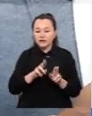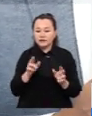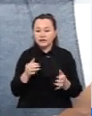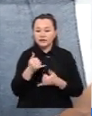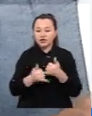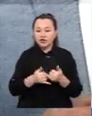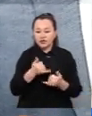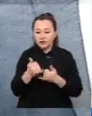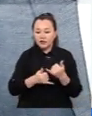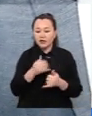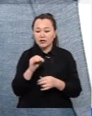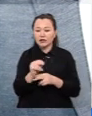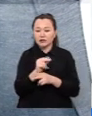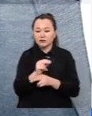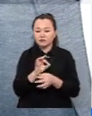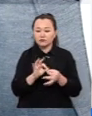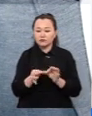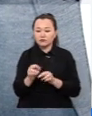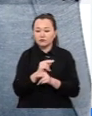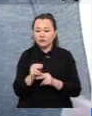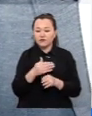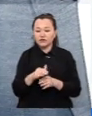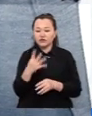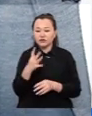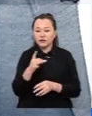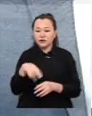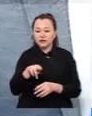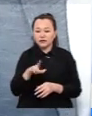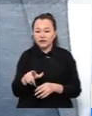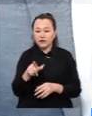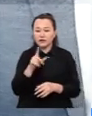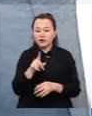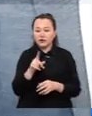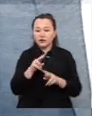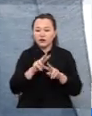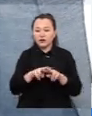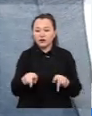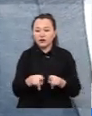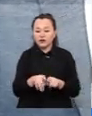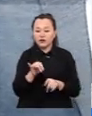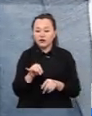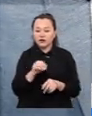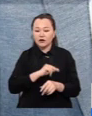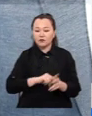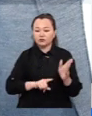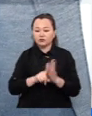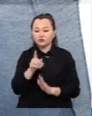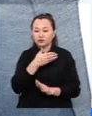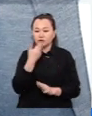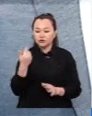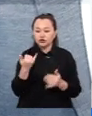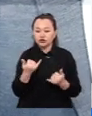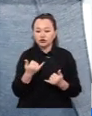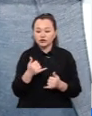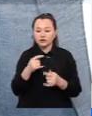заключенных. На реконструкцию и строительство выделили почти 4 миллиарда тенге, но колония так и не заработала. Сейчас